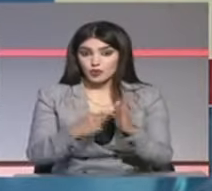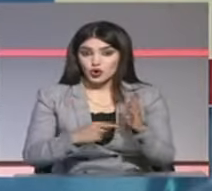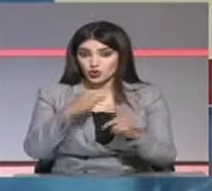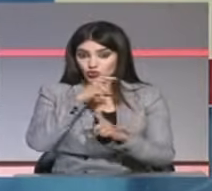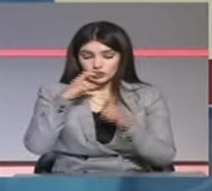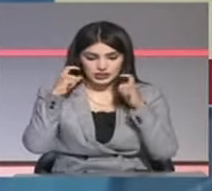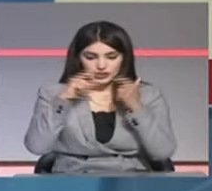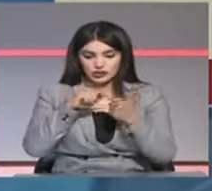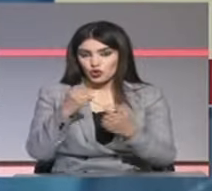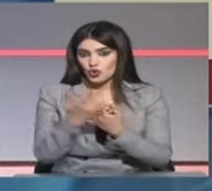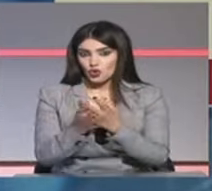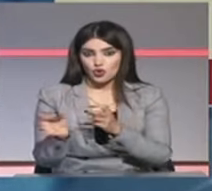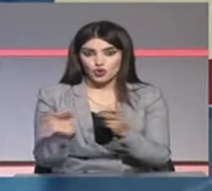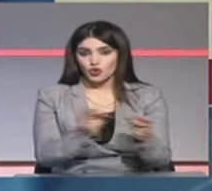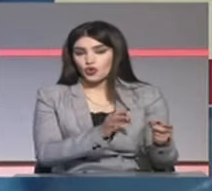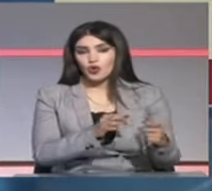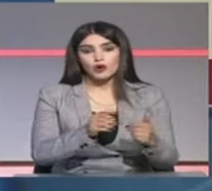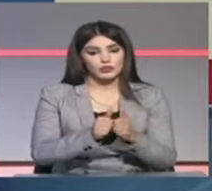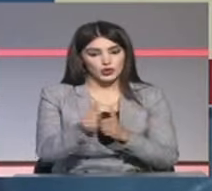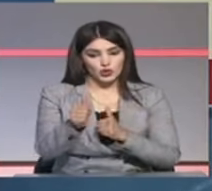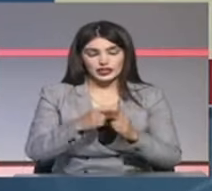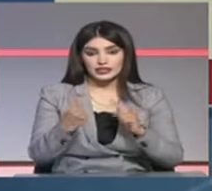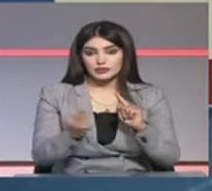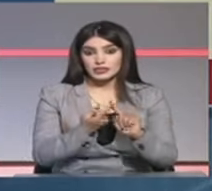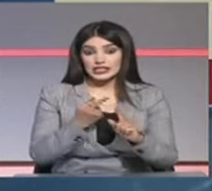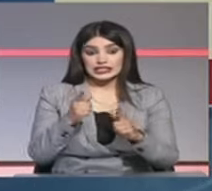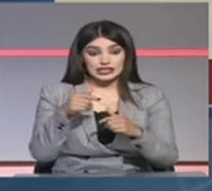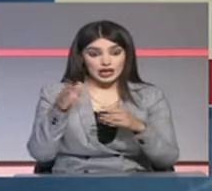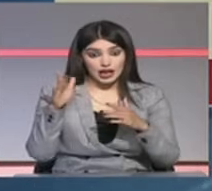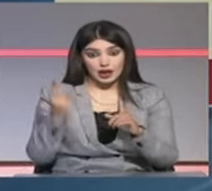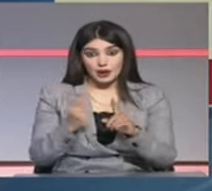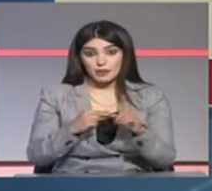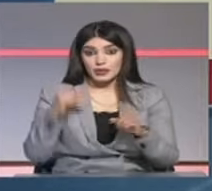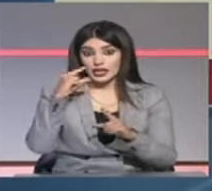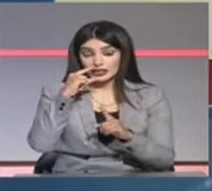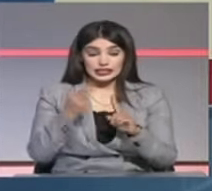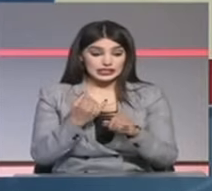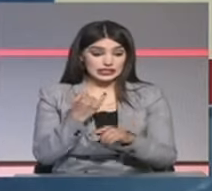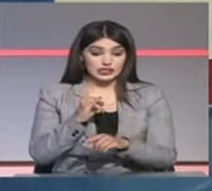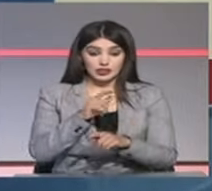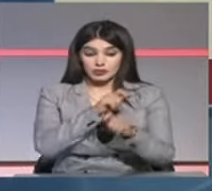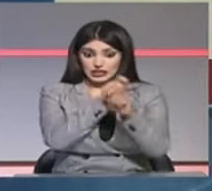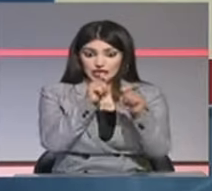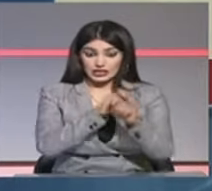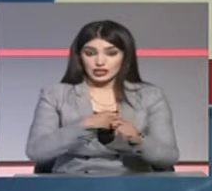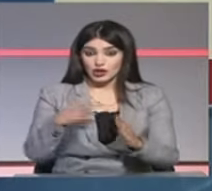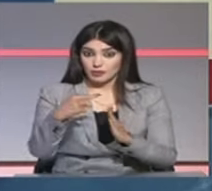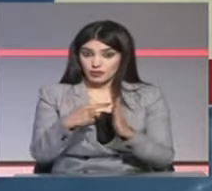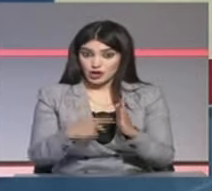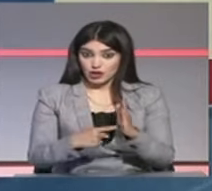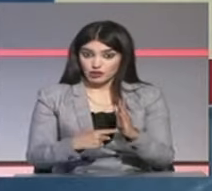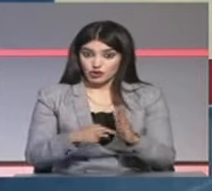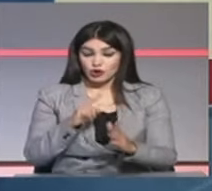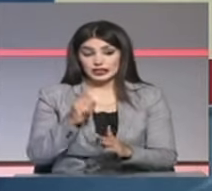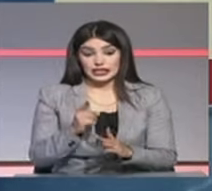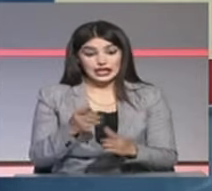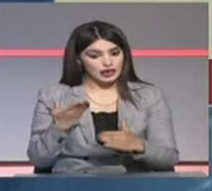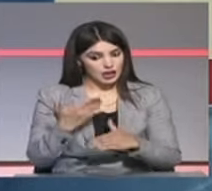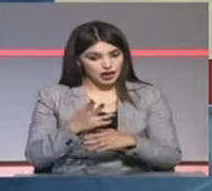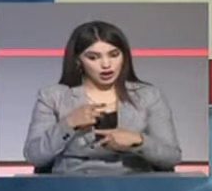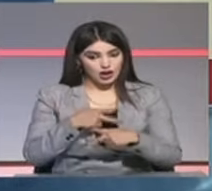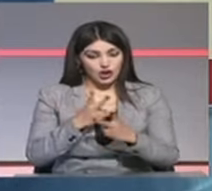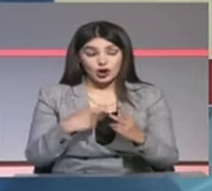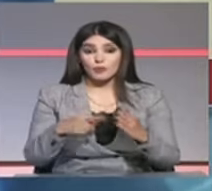حفظ الصحه الخاص بالمعالم الدينيه مذكره ان عدم الالتزام بالضوابط المحدده المحدده